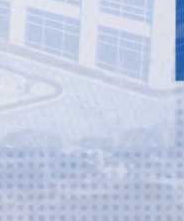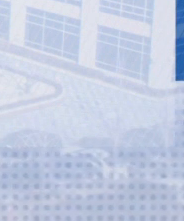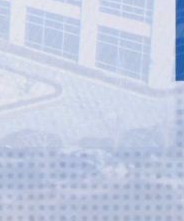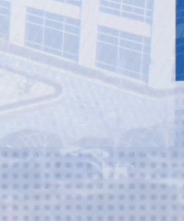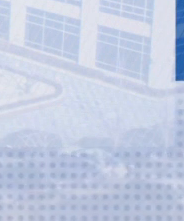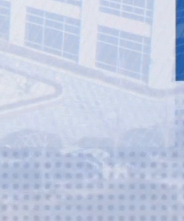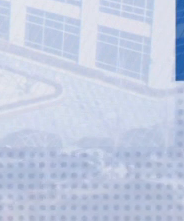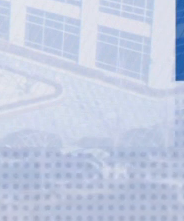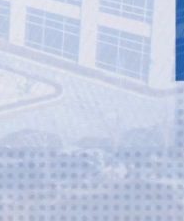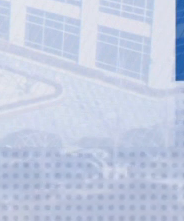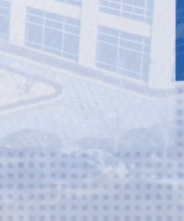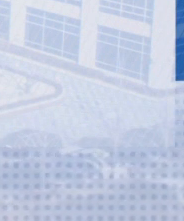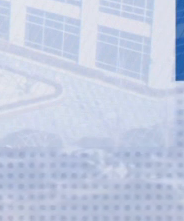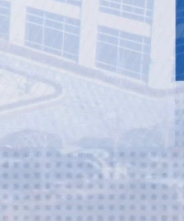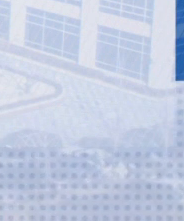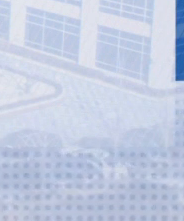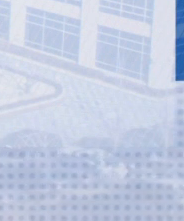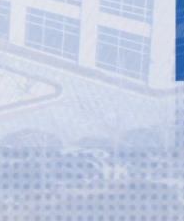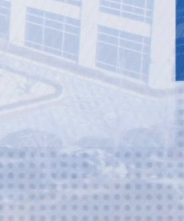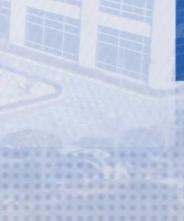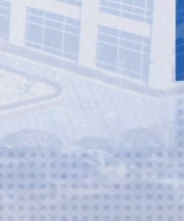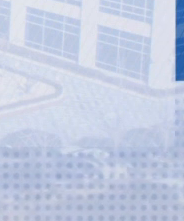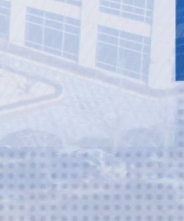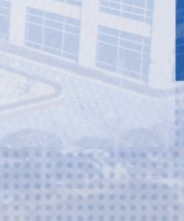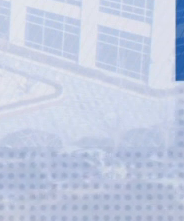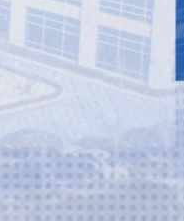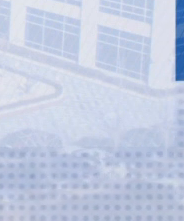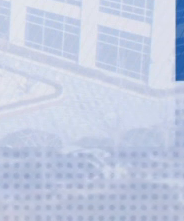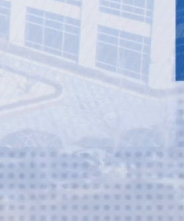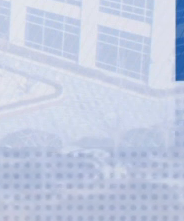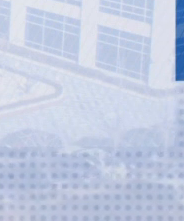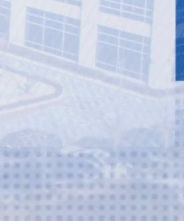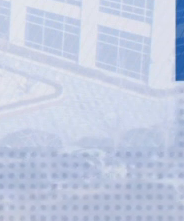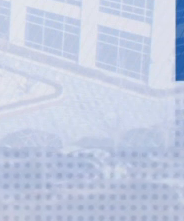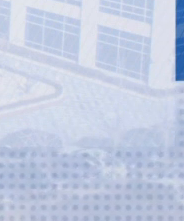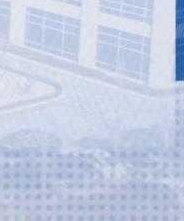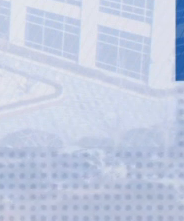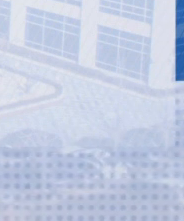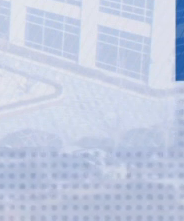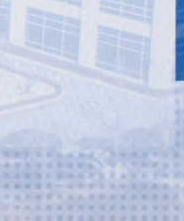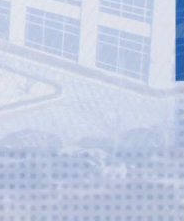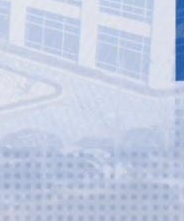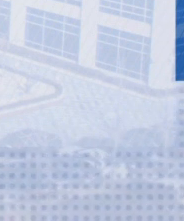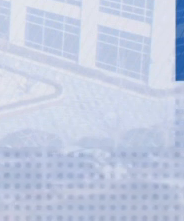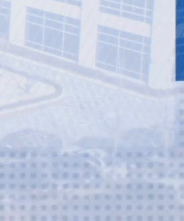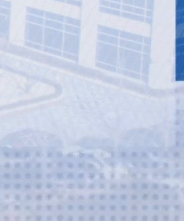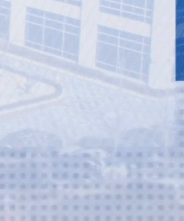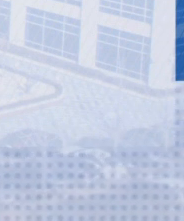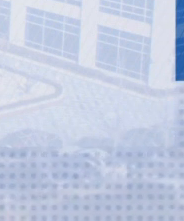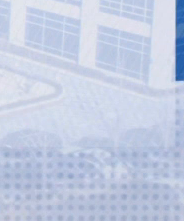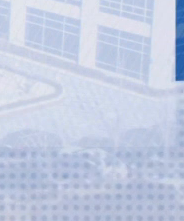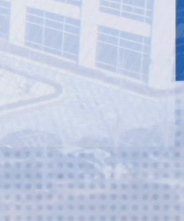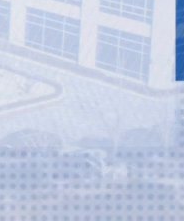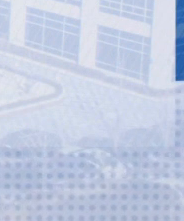주제로 강연이 이어질 예정입니다. 9월 20일부터 10월 11일까지 대구학생문화센터 홈페이지에서 신청할 수